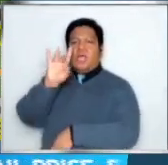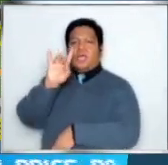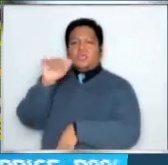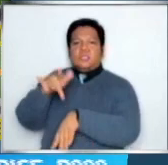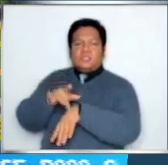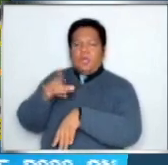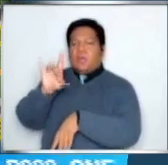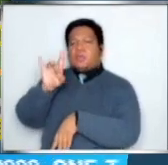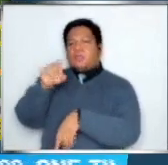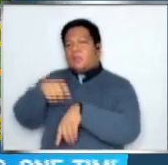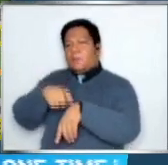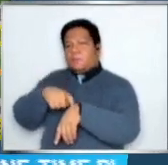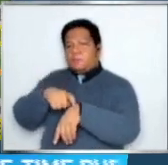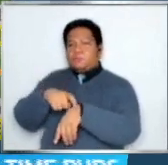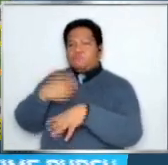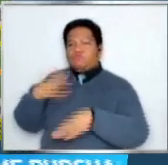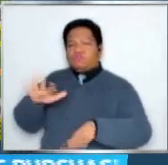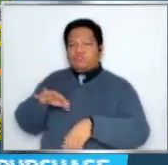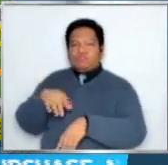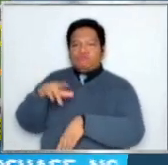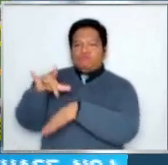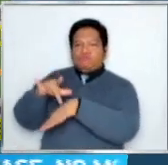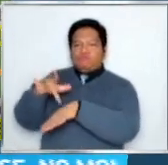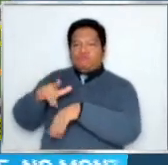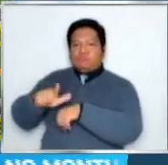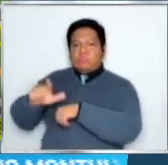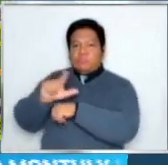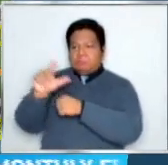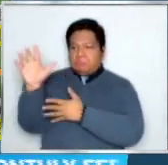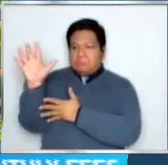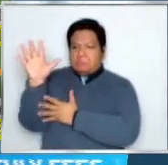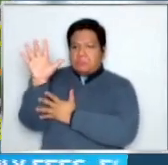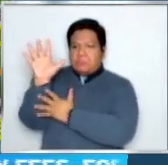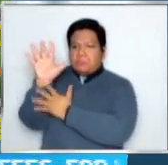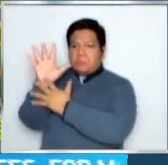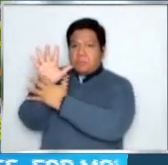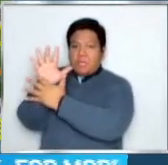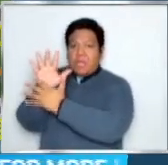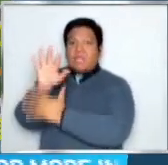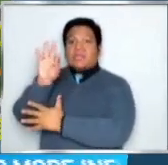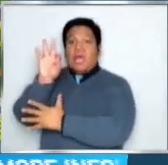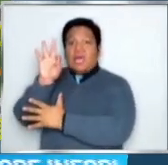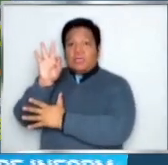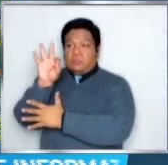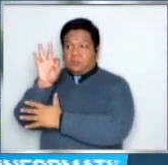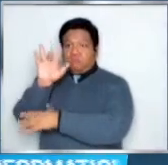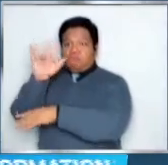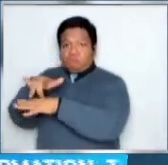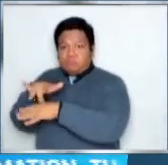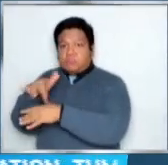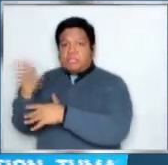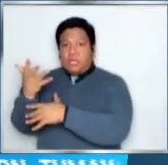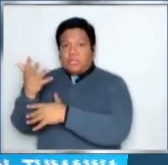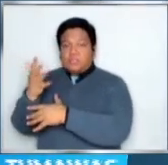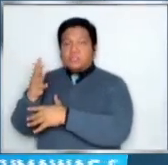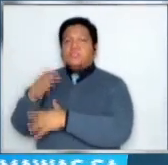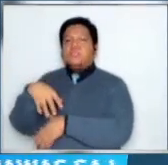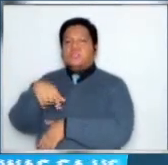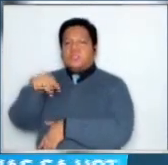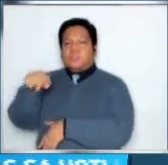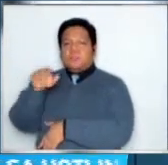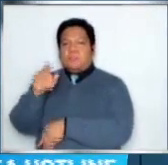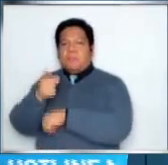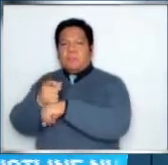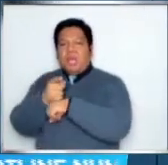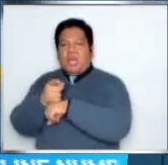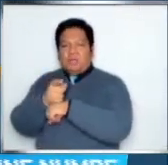landfall. At kung sakasakali, mm-hmm. yung pang-siyam na landfall na inaasahan natin dito sa may bandang Bataan Peninsula. Mm-hmm.